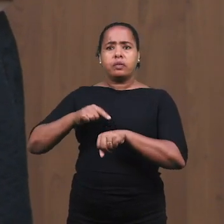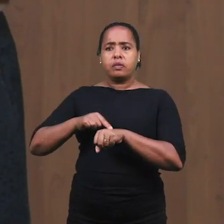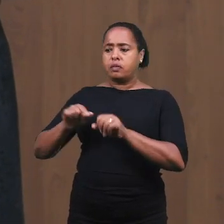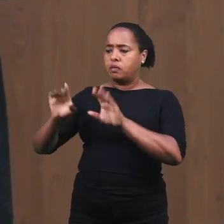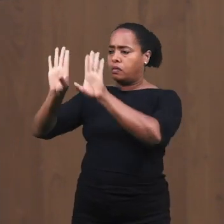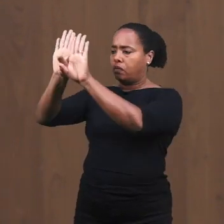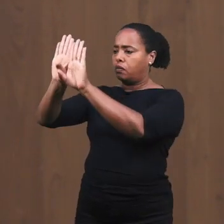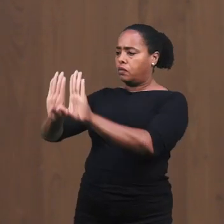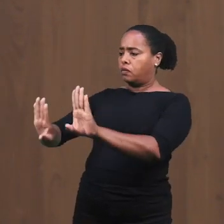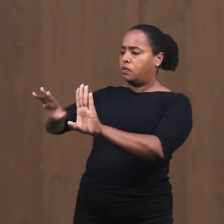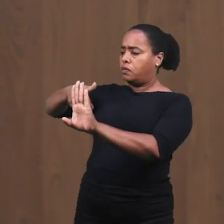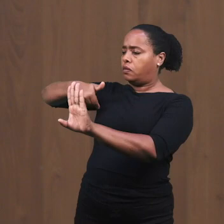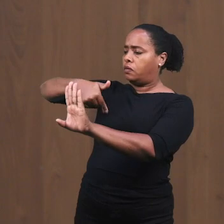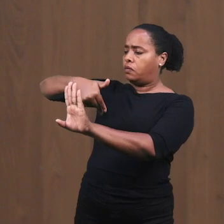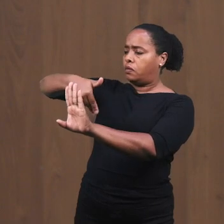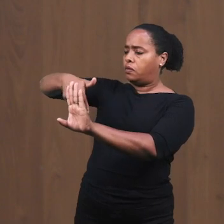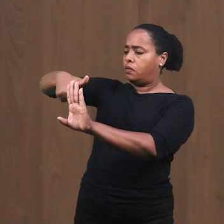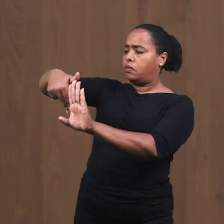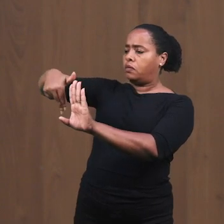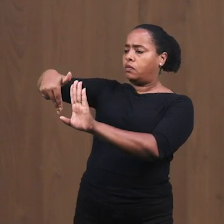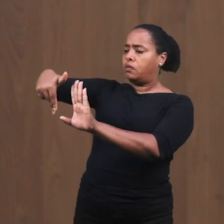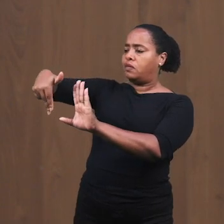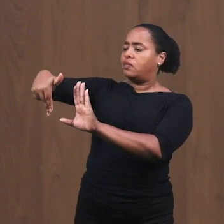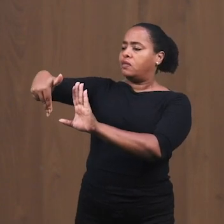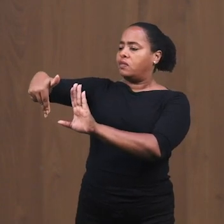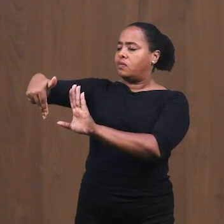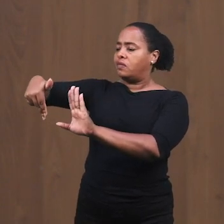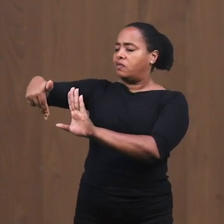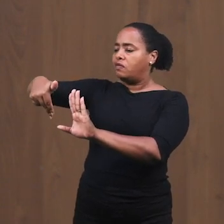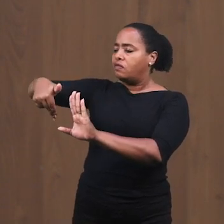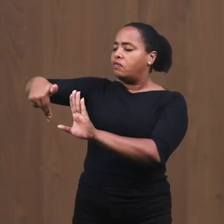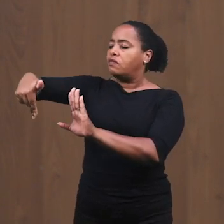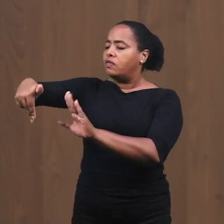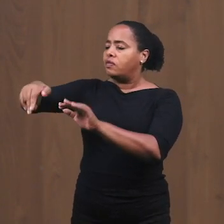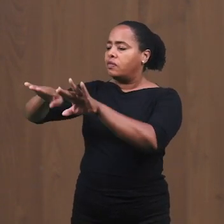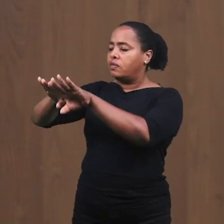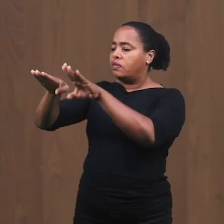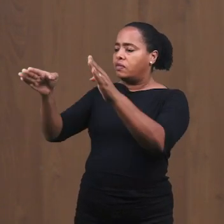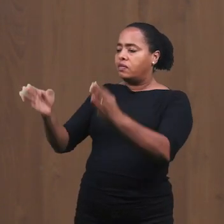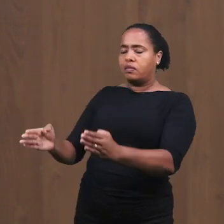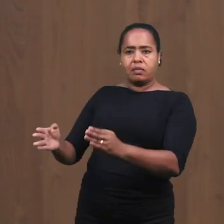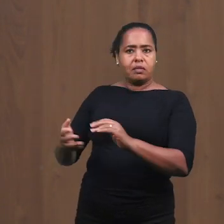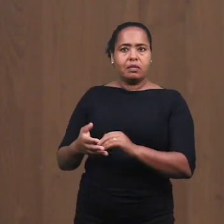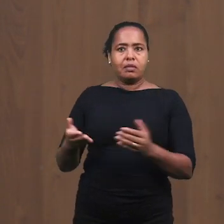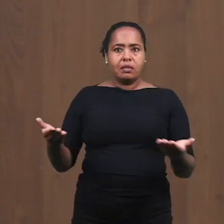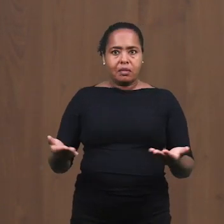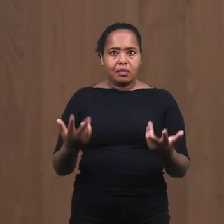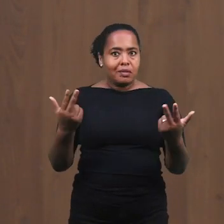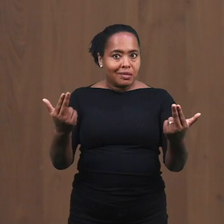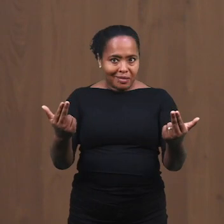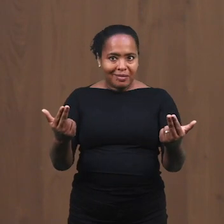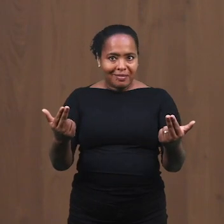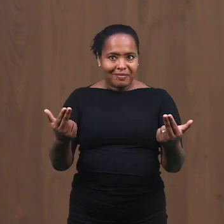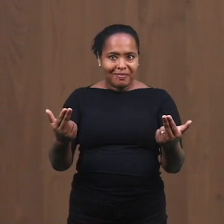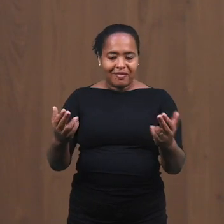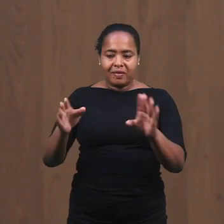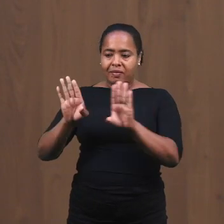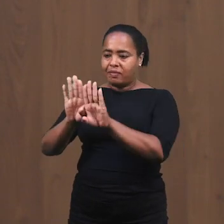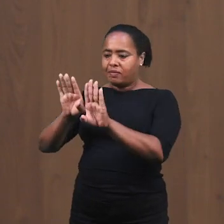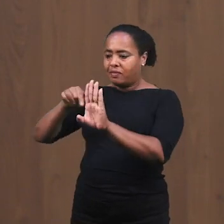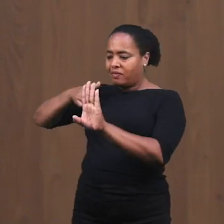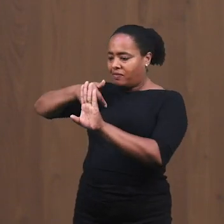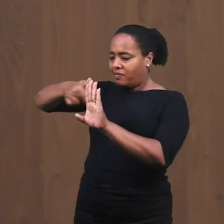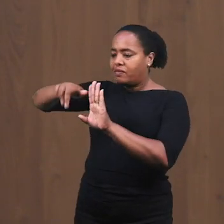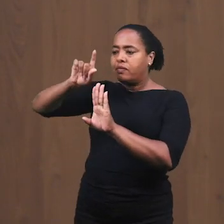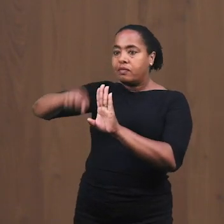нам, что каждый раз, когда вы входили через дверь, то вы входили и видели этот жертвенник. Когда мы